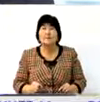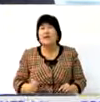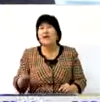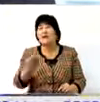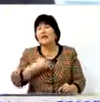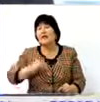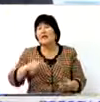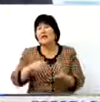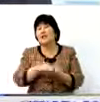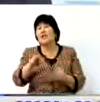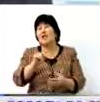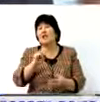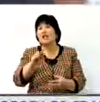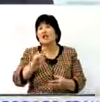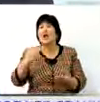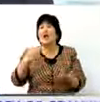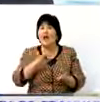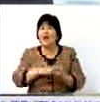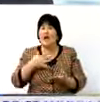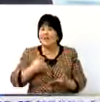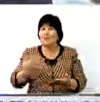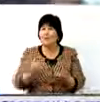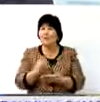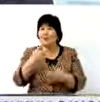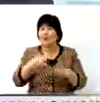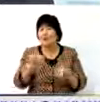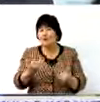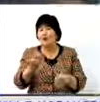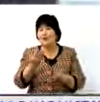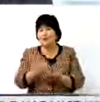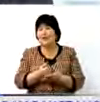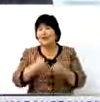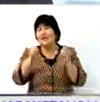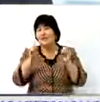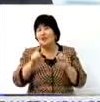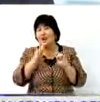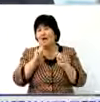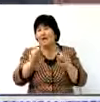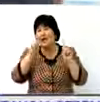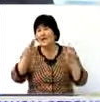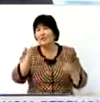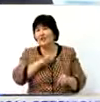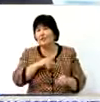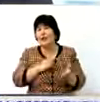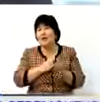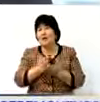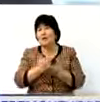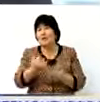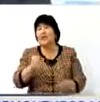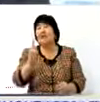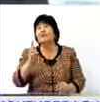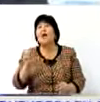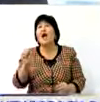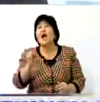Наше товарищество Жанажол опять завоевало первое место. Еще сегодня я получил специальный приз известного работника сферы Кылышбека